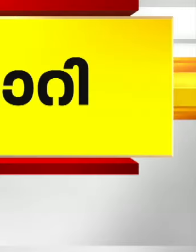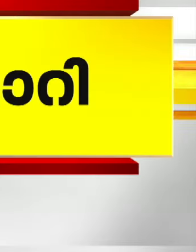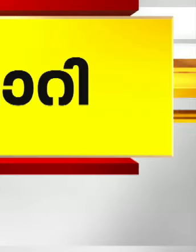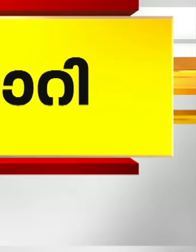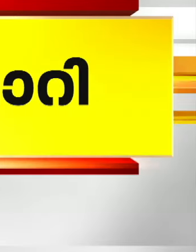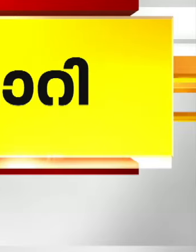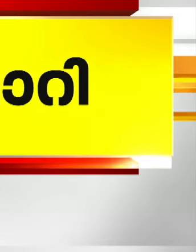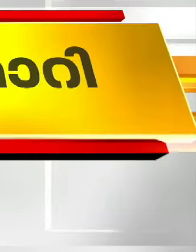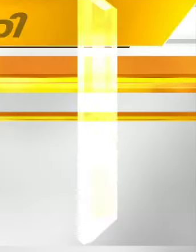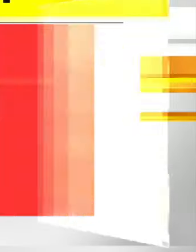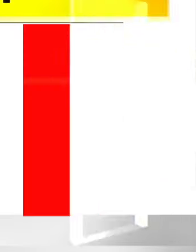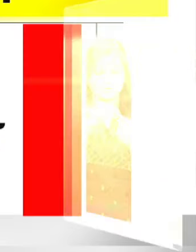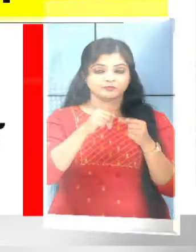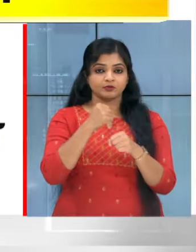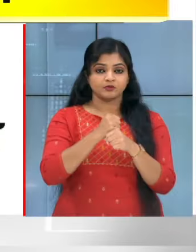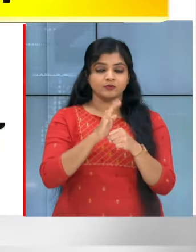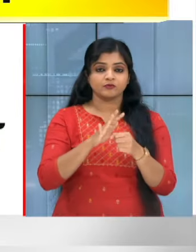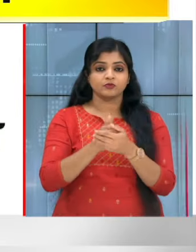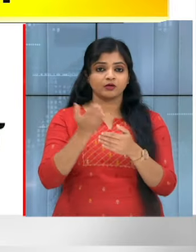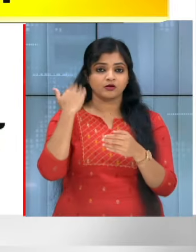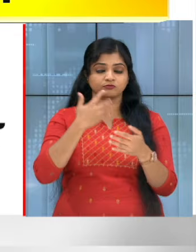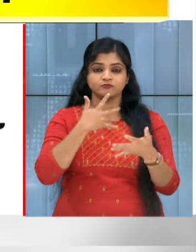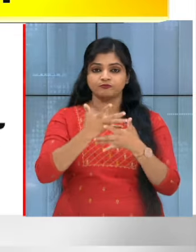ഇത് സംബന്ധിച്ച് നേരത്തെ തന്നെ സർക്കാർ ആശയവിനിമയം നടത്തിയിരുന്നു.